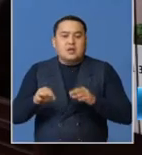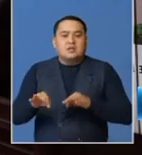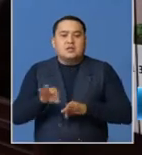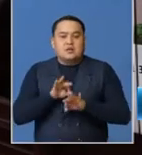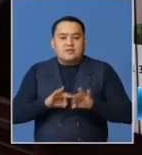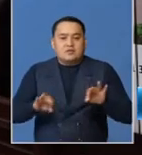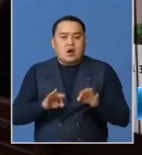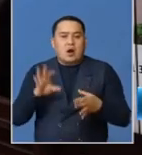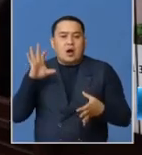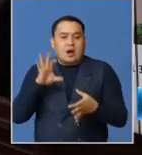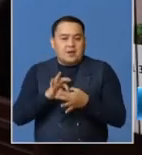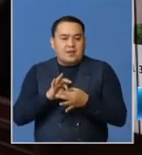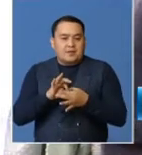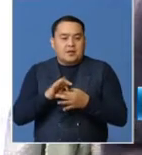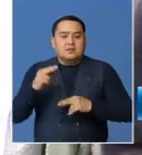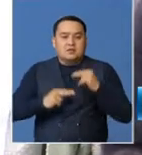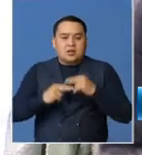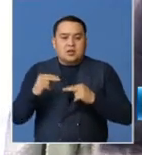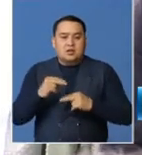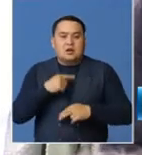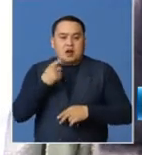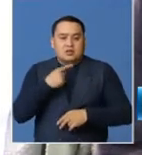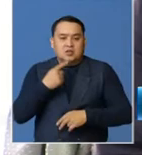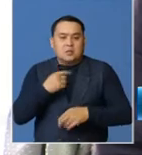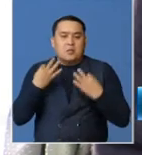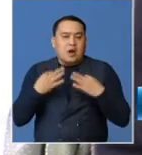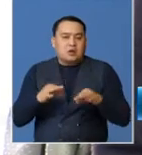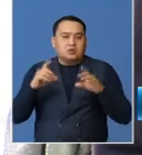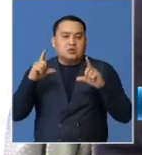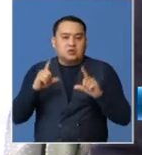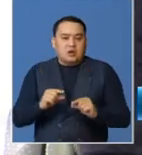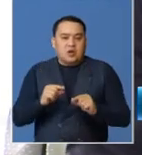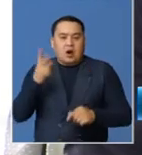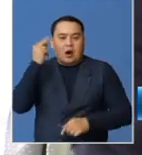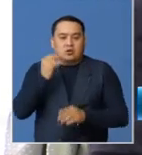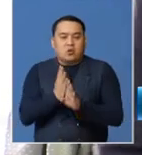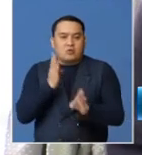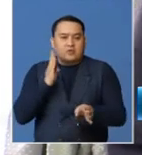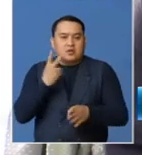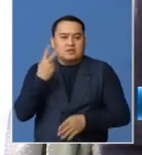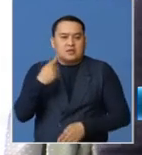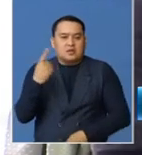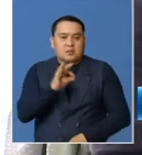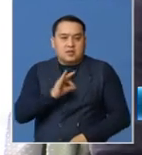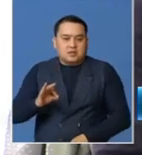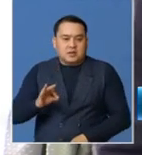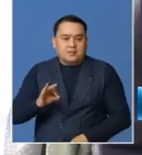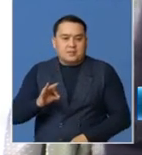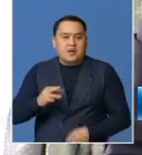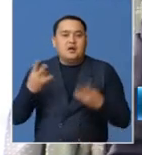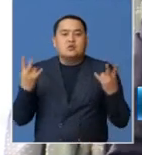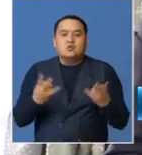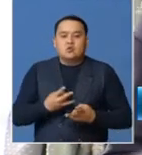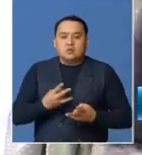сети к этим объектам уже подведены. Строительство вышесказанных домов позволит снизить количество очередников на 21%. Также нам